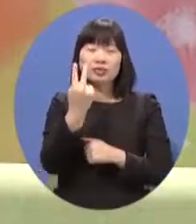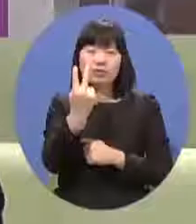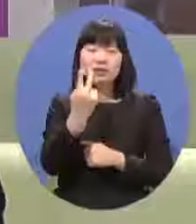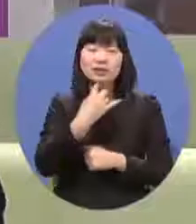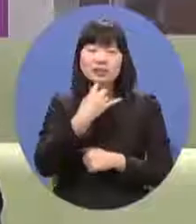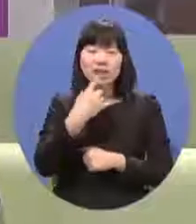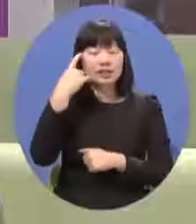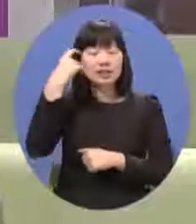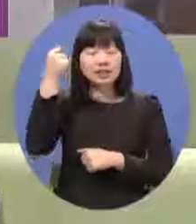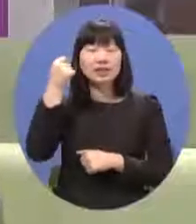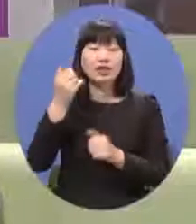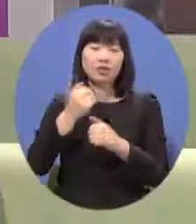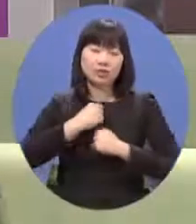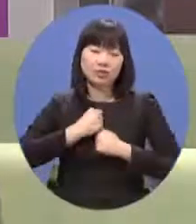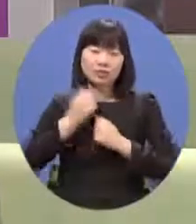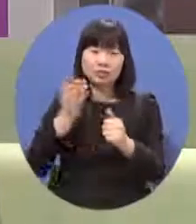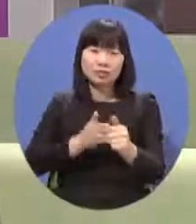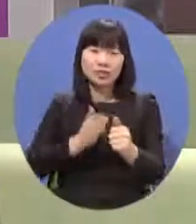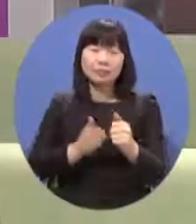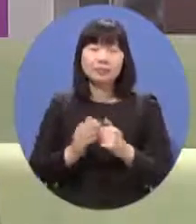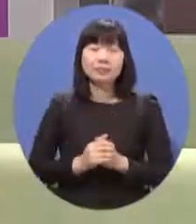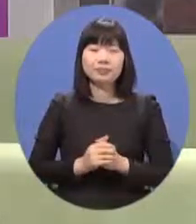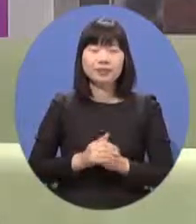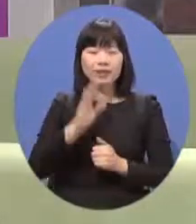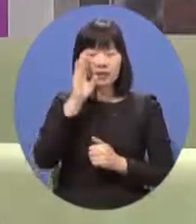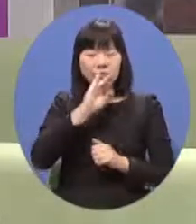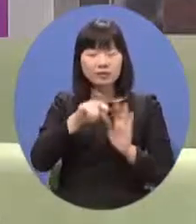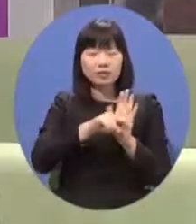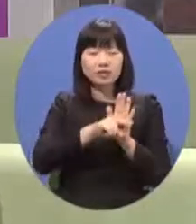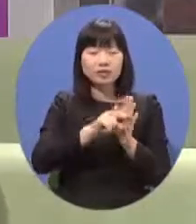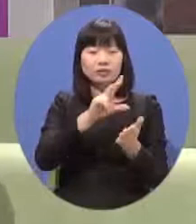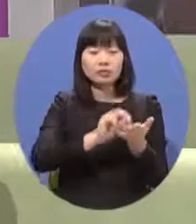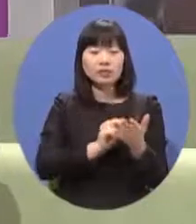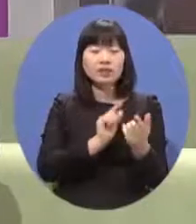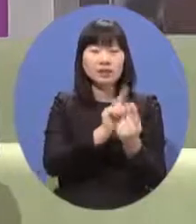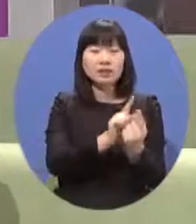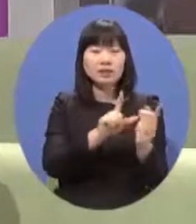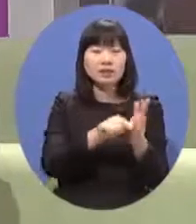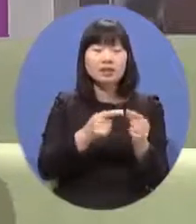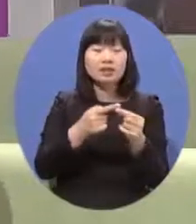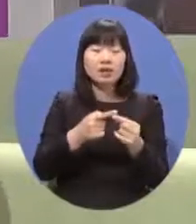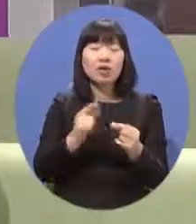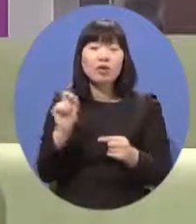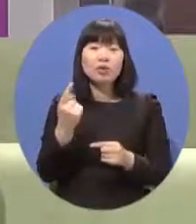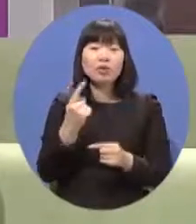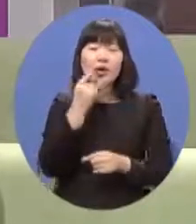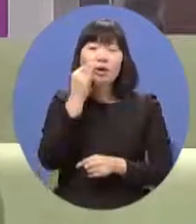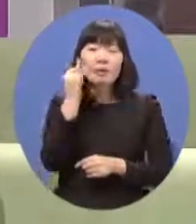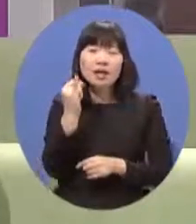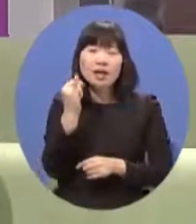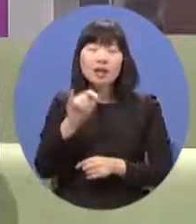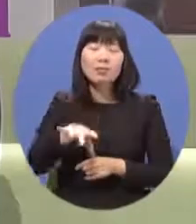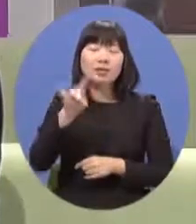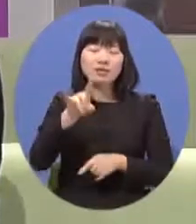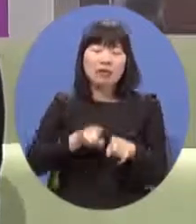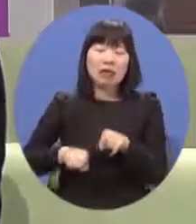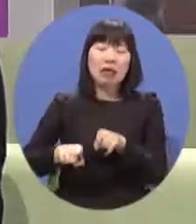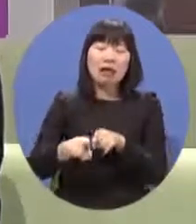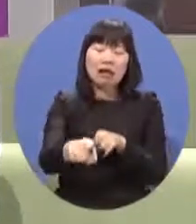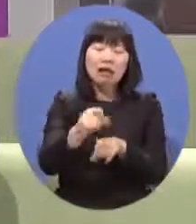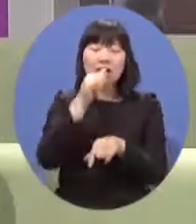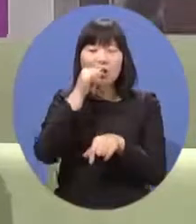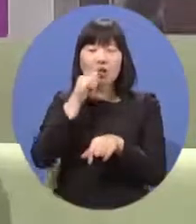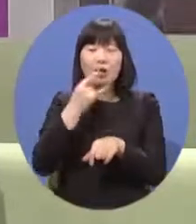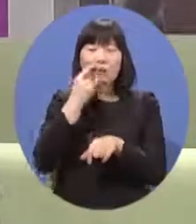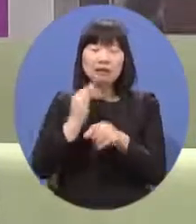정도 기억을 하고 계시면 좋은데요. 네. 이렇게 안 좋은 현상이 나타날 때 첫 번째 이제 원인은 말씀드린 것처럼 엄마가 먼저 가는 경우예요.